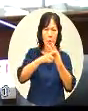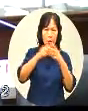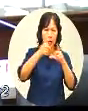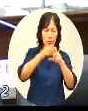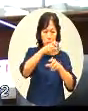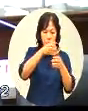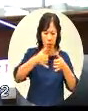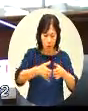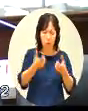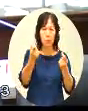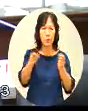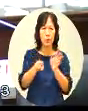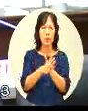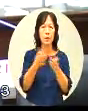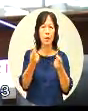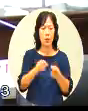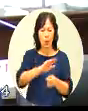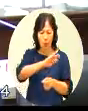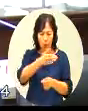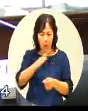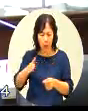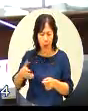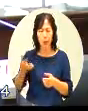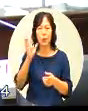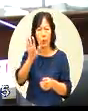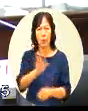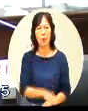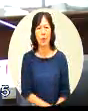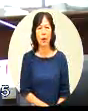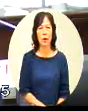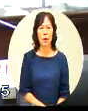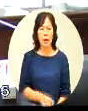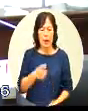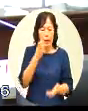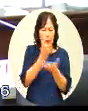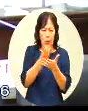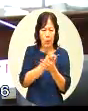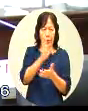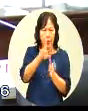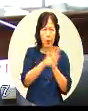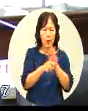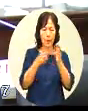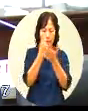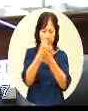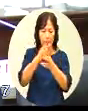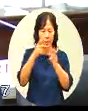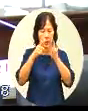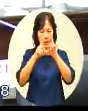实都是非常的不平稳，而且非常的严重。到年底的时候